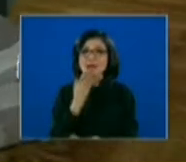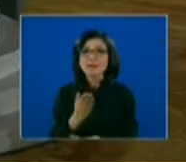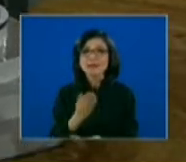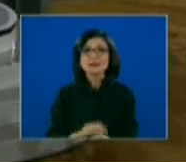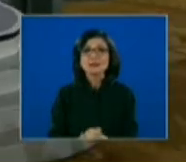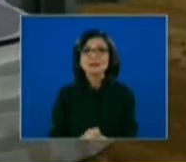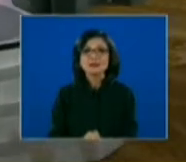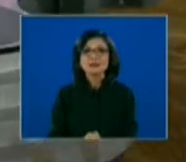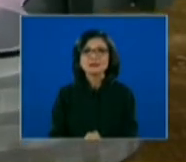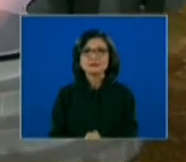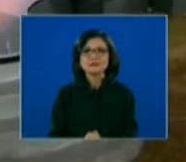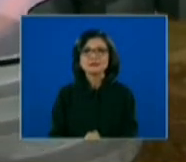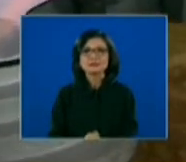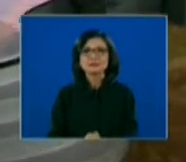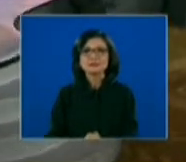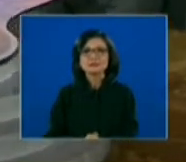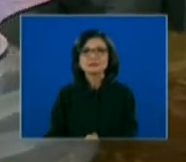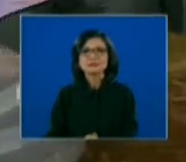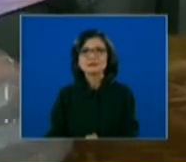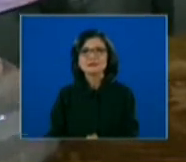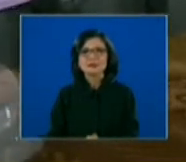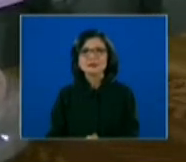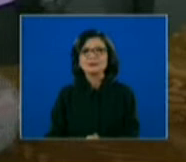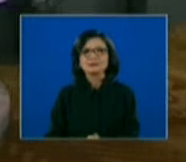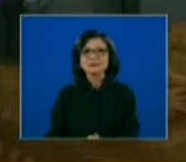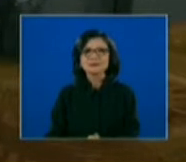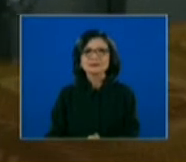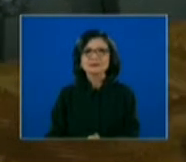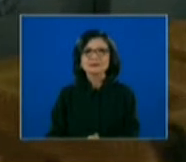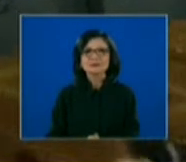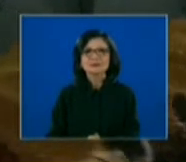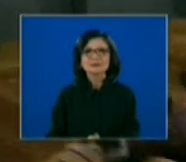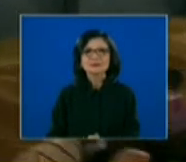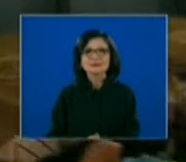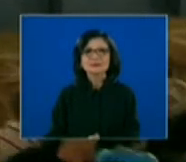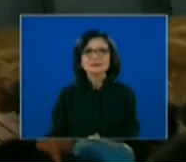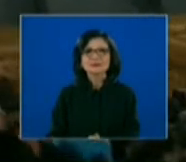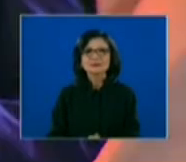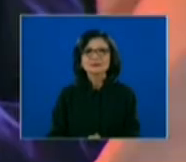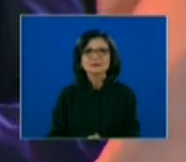pasangan nomor urut 2 yang sudah bertanya dan ditanggapi oleh pasangan nomor 3.